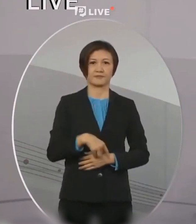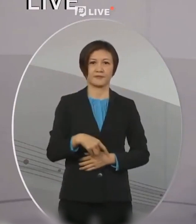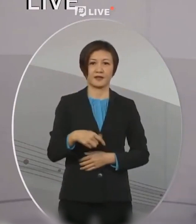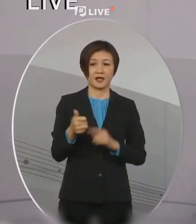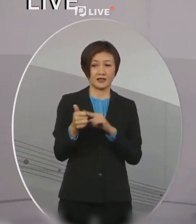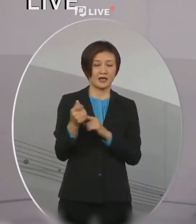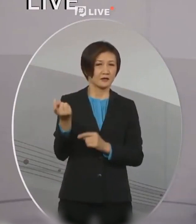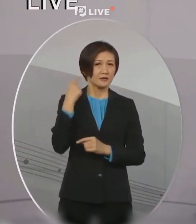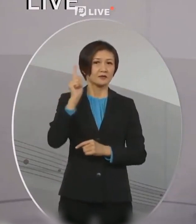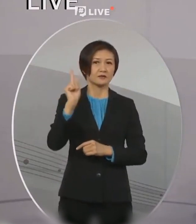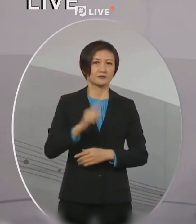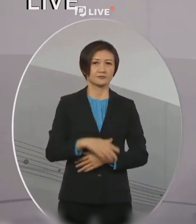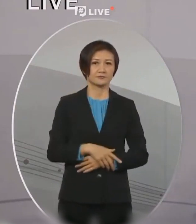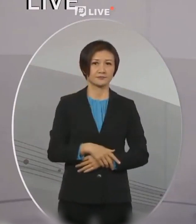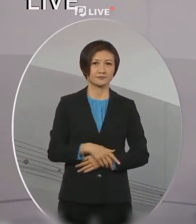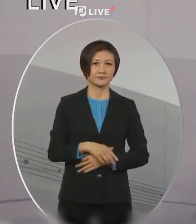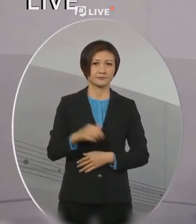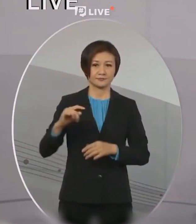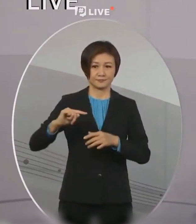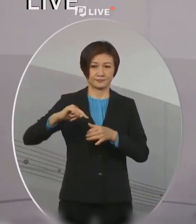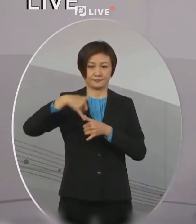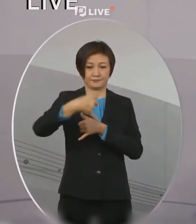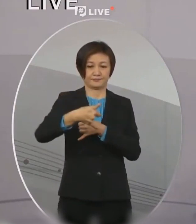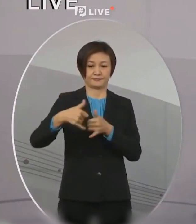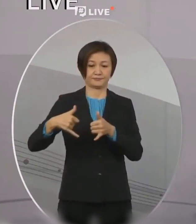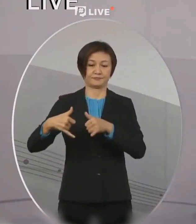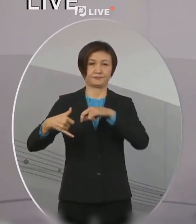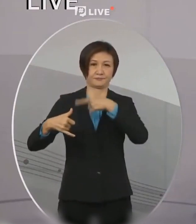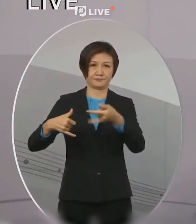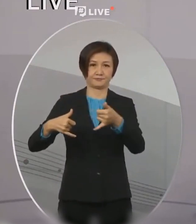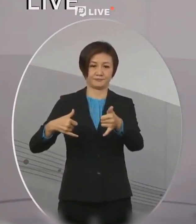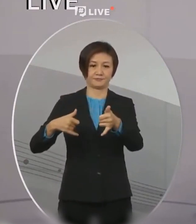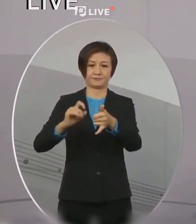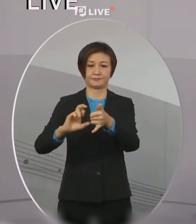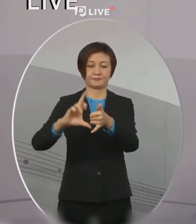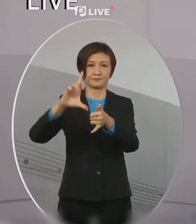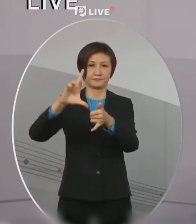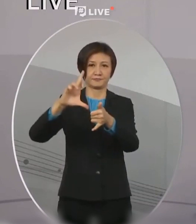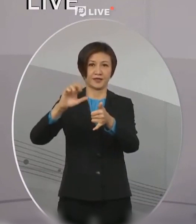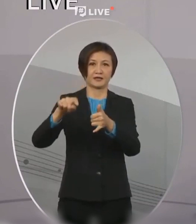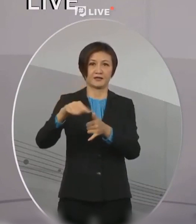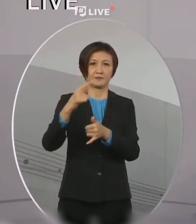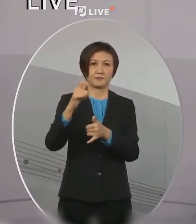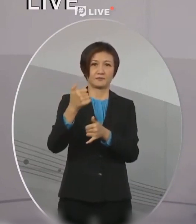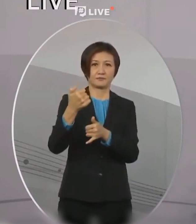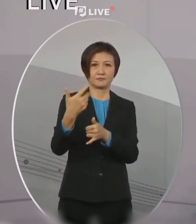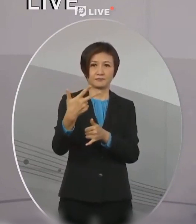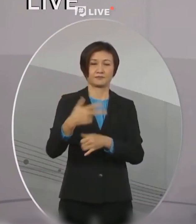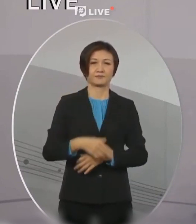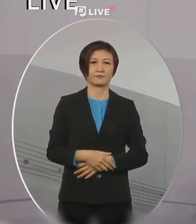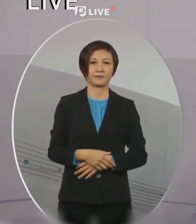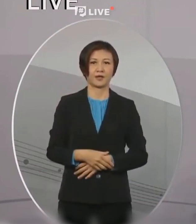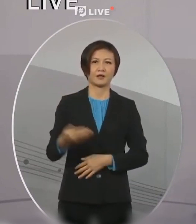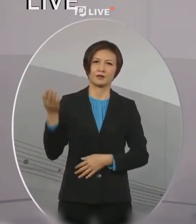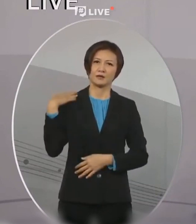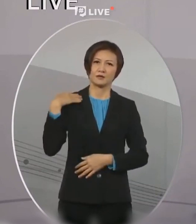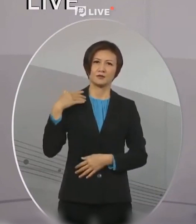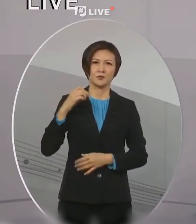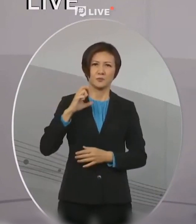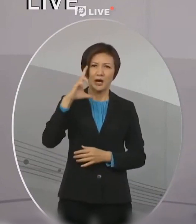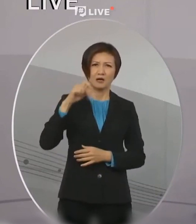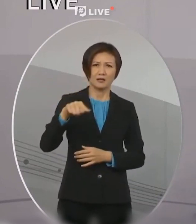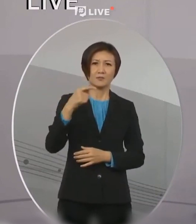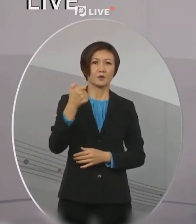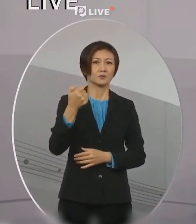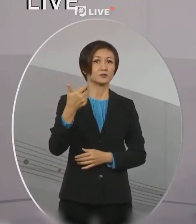听到就在他前面的那位弟兄，身高呢157，在那个年代身高157是可